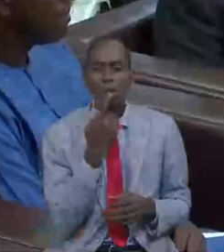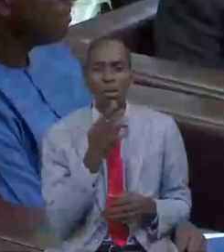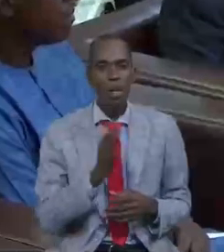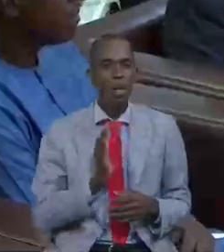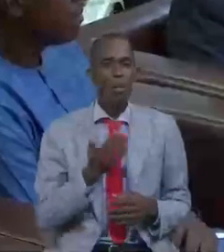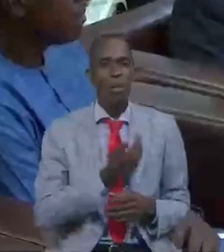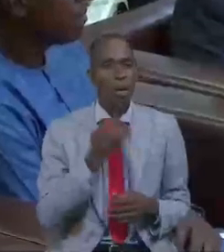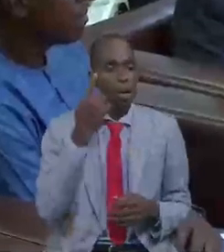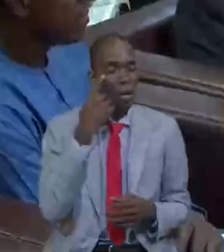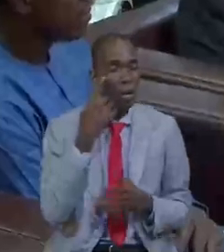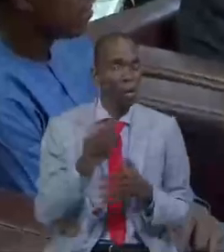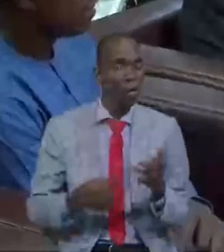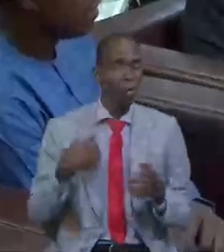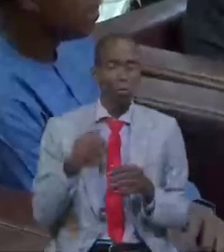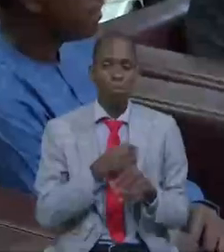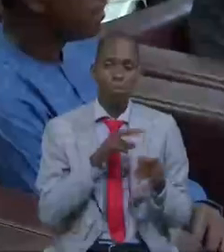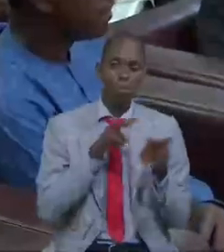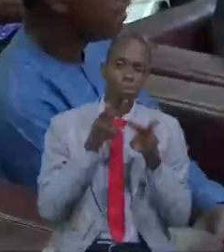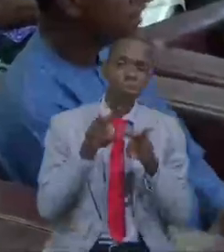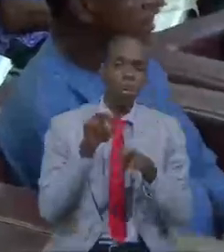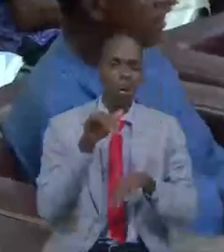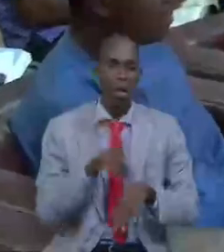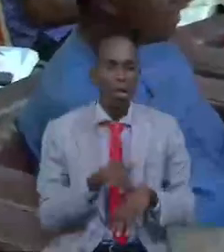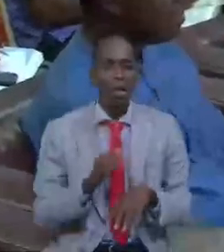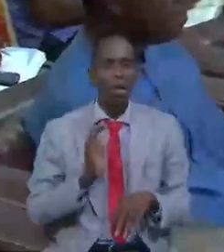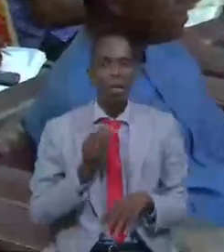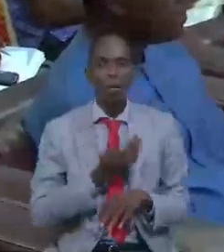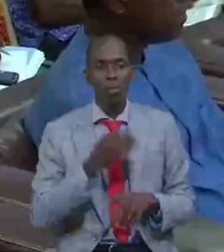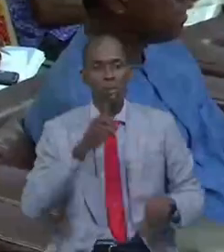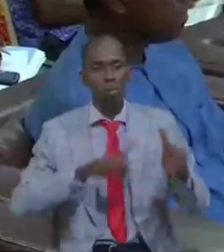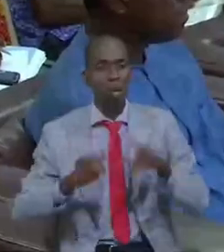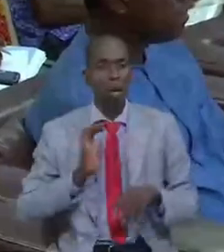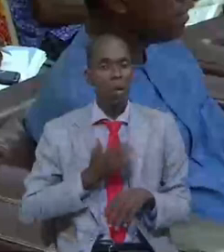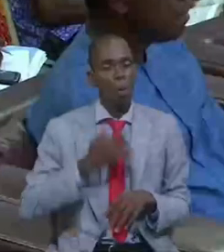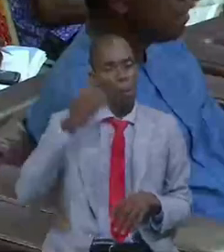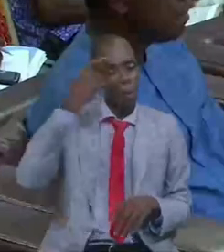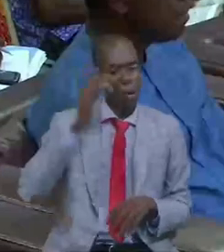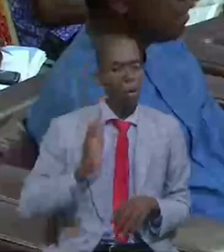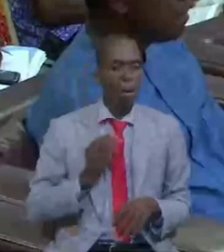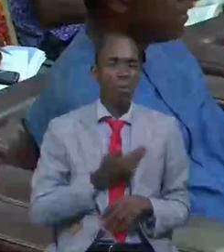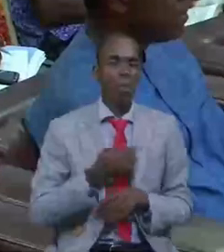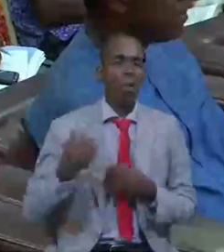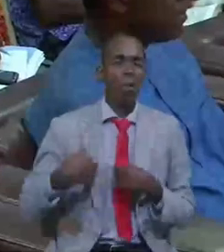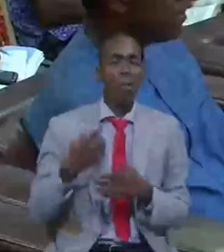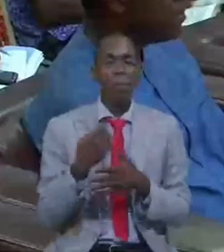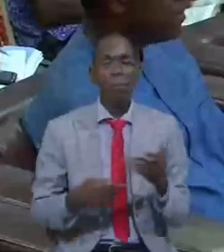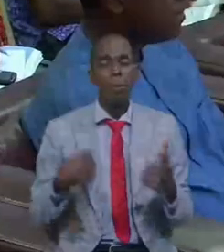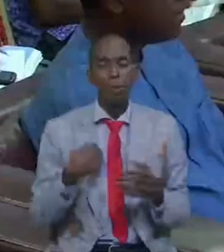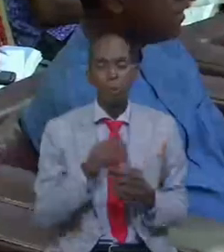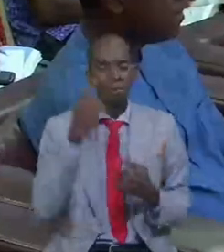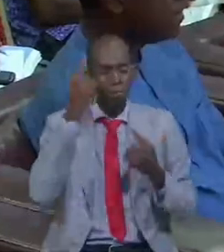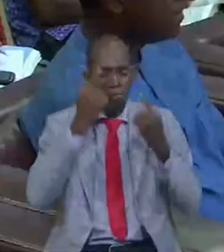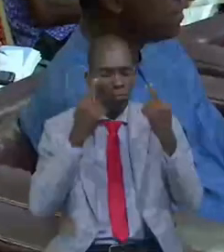nous regardons, notre esprit, notre pensée, notre cœur, ce à quoi nous pensons, ce que